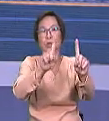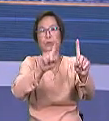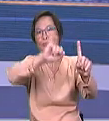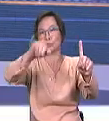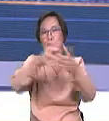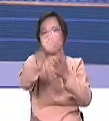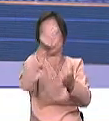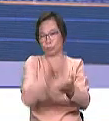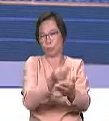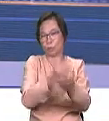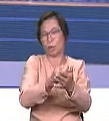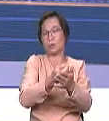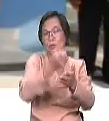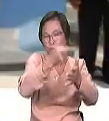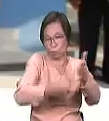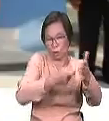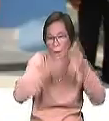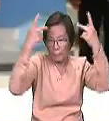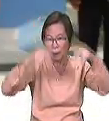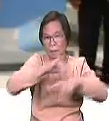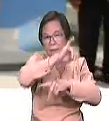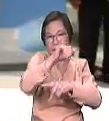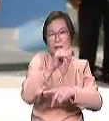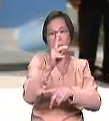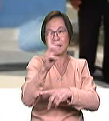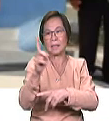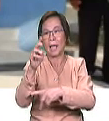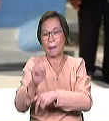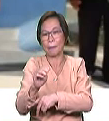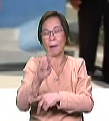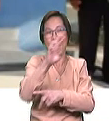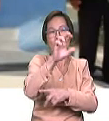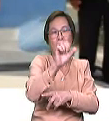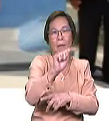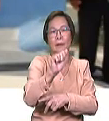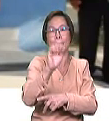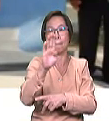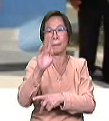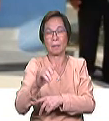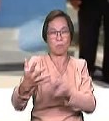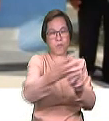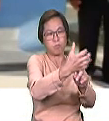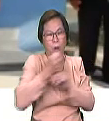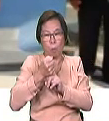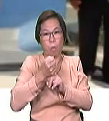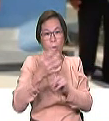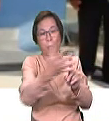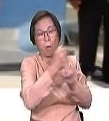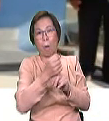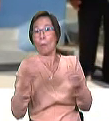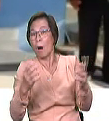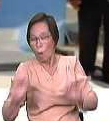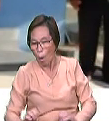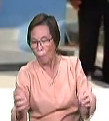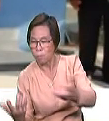Rp1000000 menurut pengarang jdn Kelantan Muhammad Wafi B sout rampasan dibuat Operet menerusi